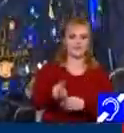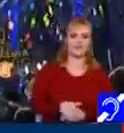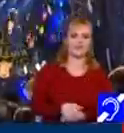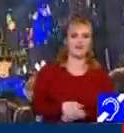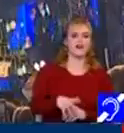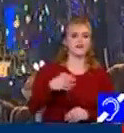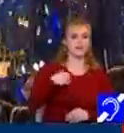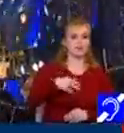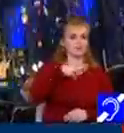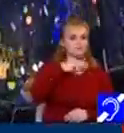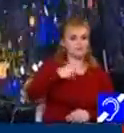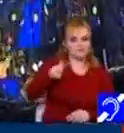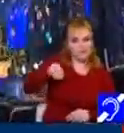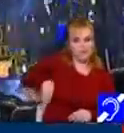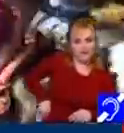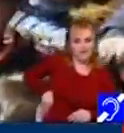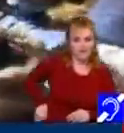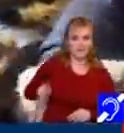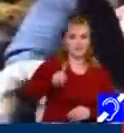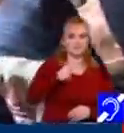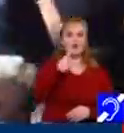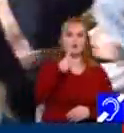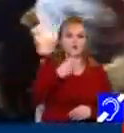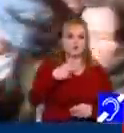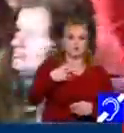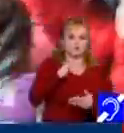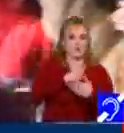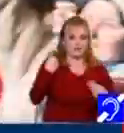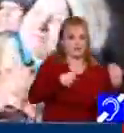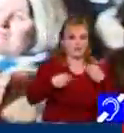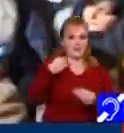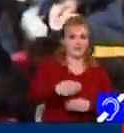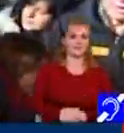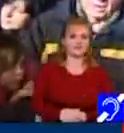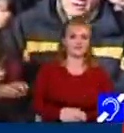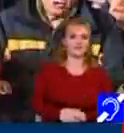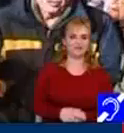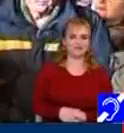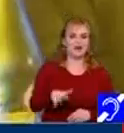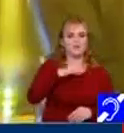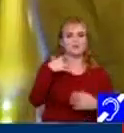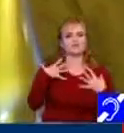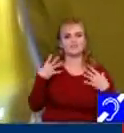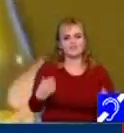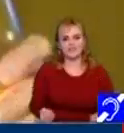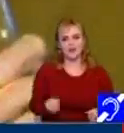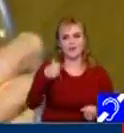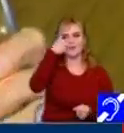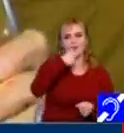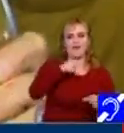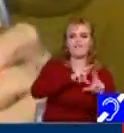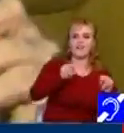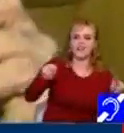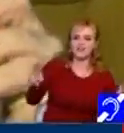grijă să aibă bani în buzunar și ceva roșu pe ei ca să pășească cu dreptul în 2018. Multă sănătate, un an nou fericit, tot ce